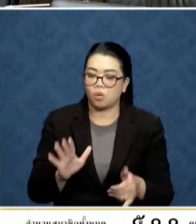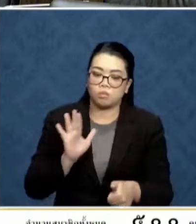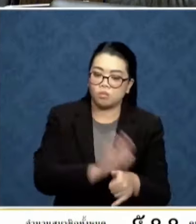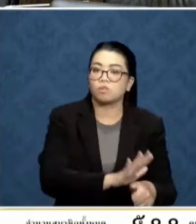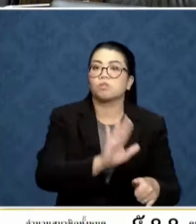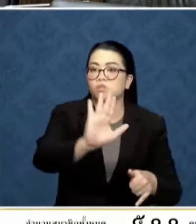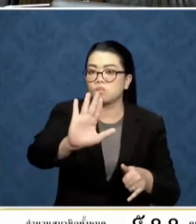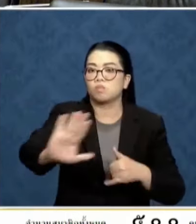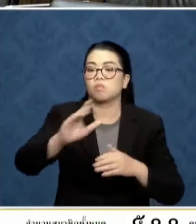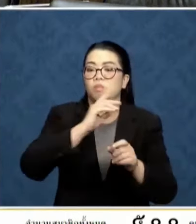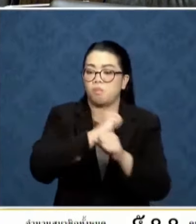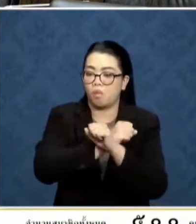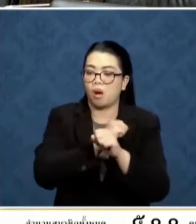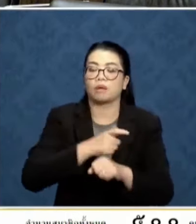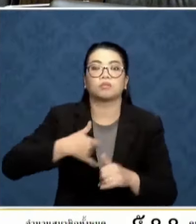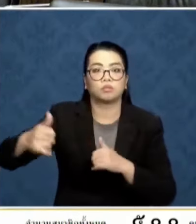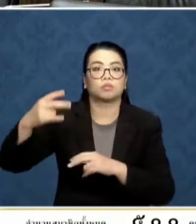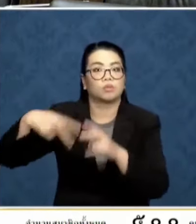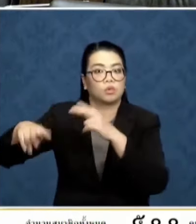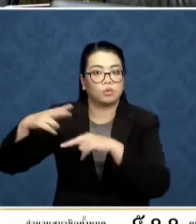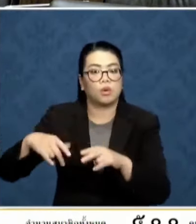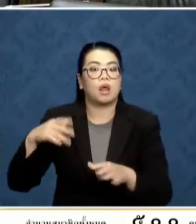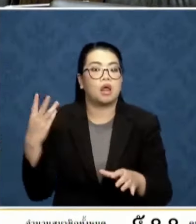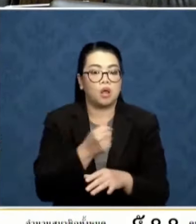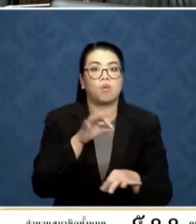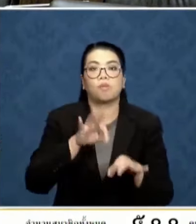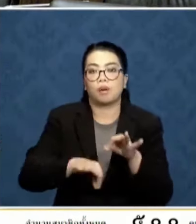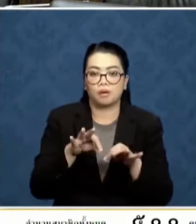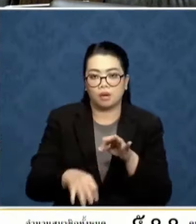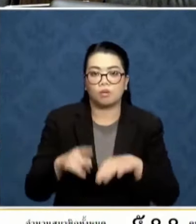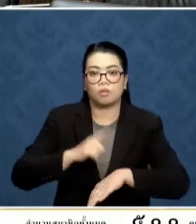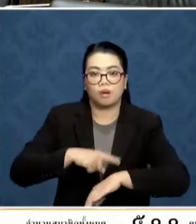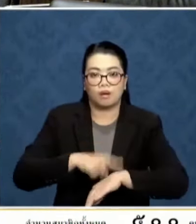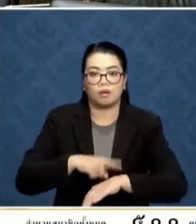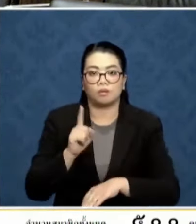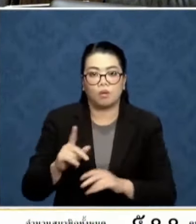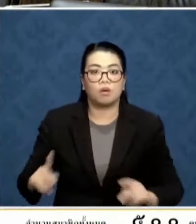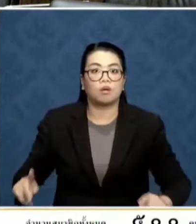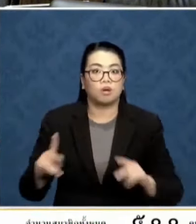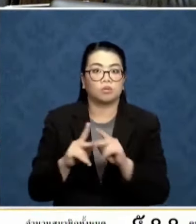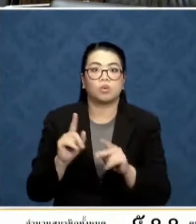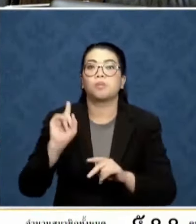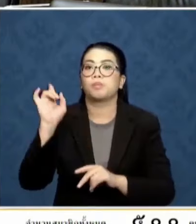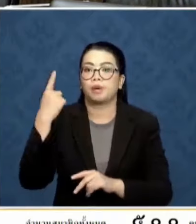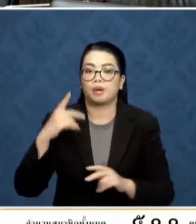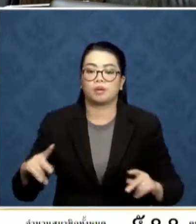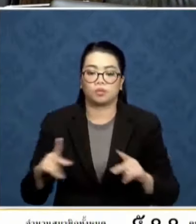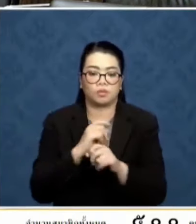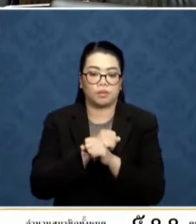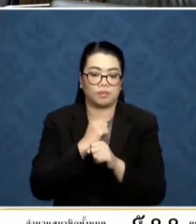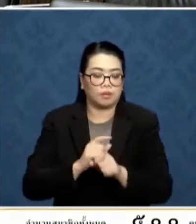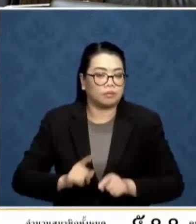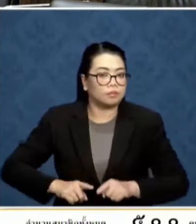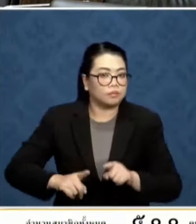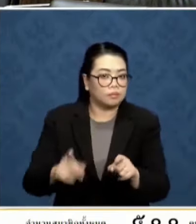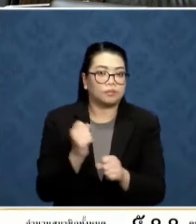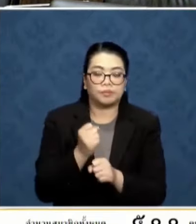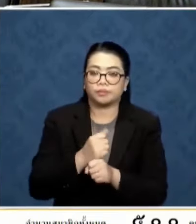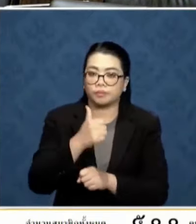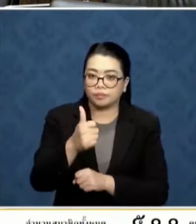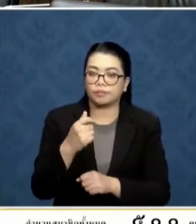ครับโดยไม่ต้องไปถึงผู้ตรวจแรงงานด้วยซ้ำนะครับเร็วกว่าประหยัดกว่านะครับเพราะฉะนั้นต้องยกเครื่องกระทรวงแรงงานใหม่ครับให้ทำงานเชิงรุกได้มากขึ้นถ้ามี